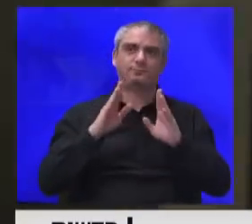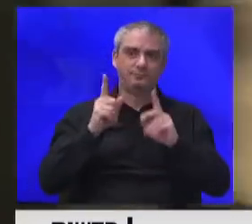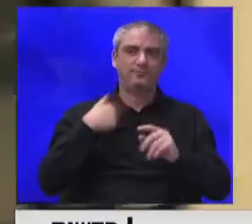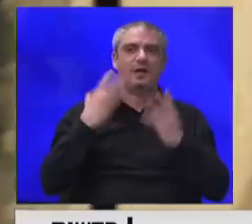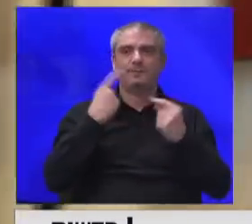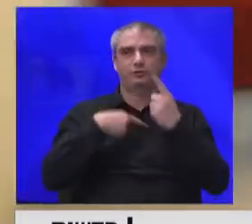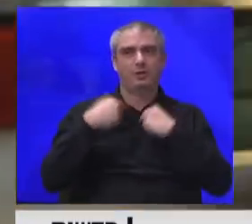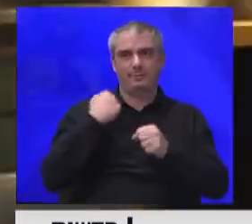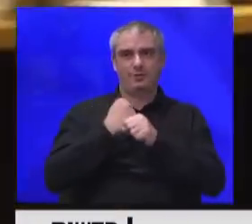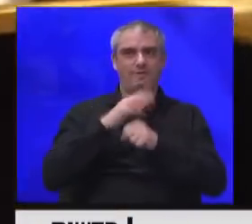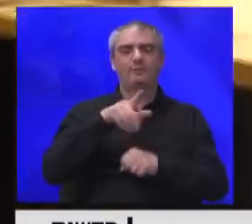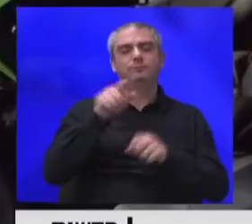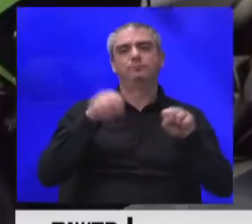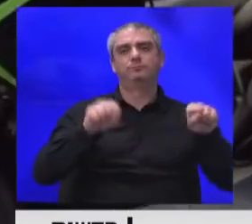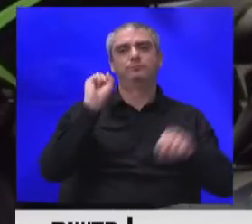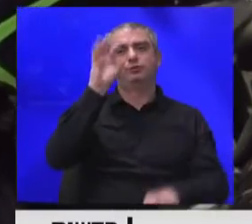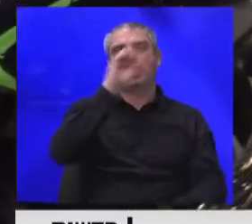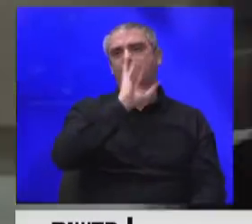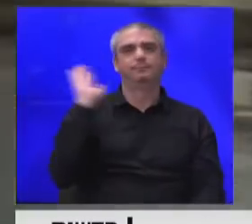שנים בתחום, זה משלוחים.